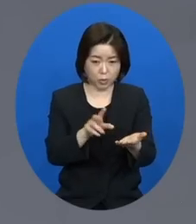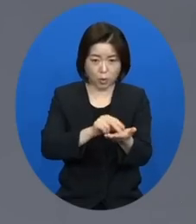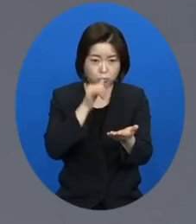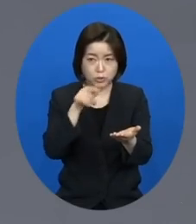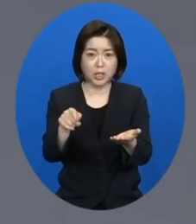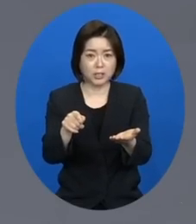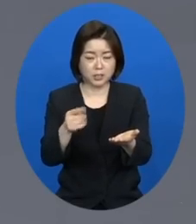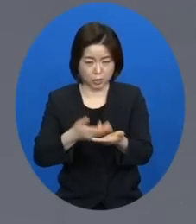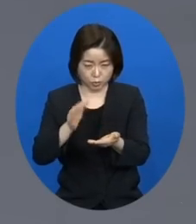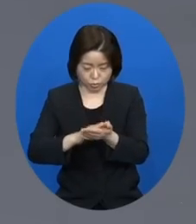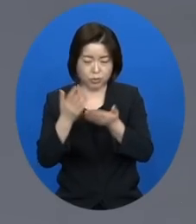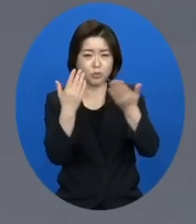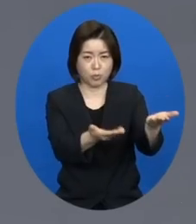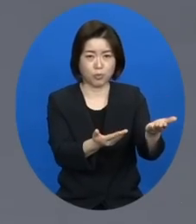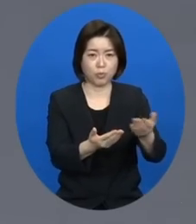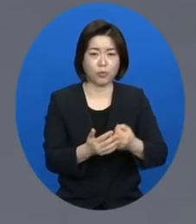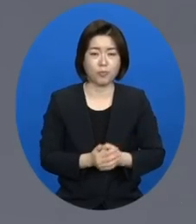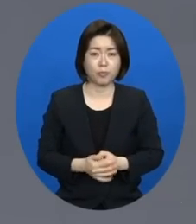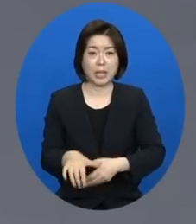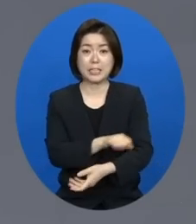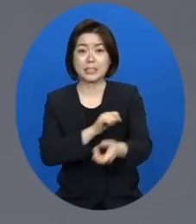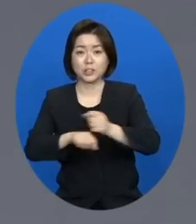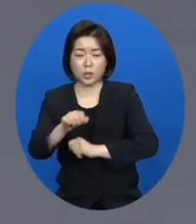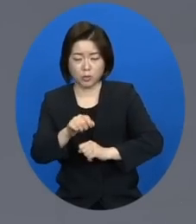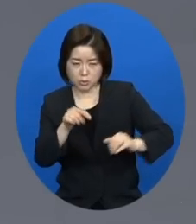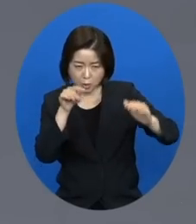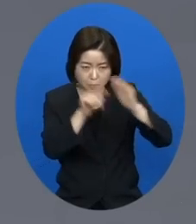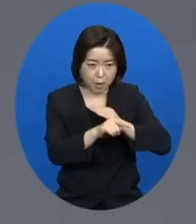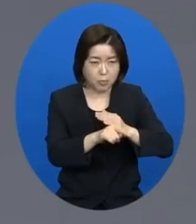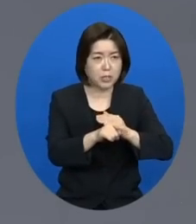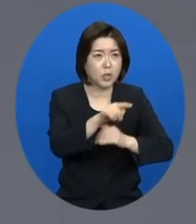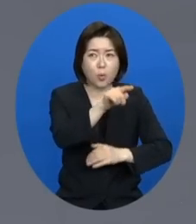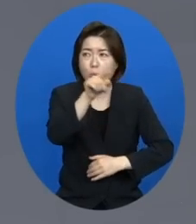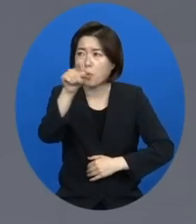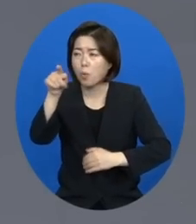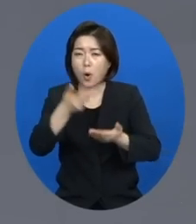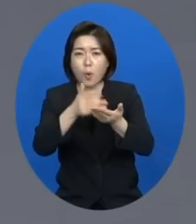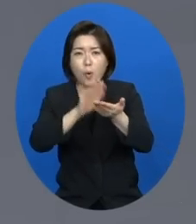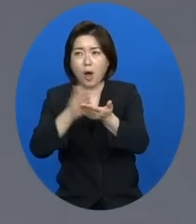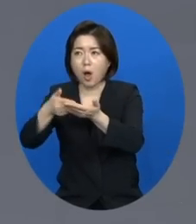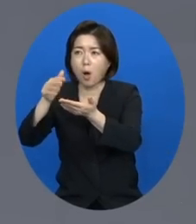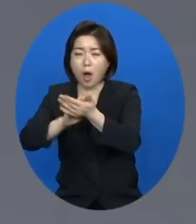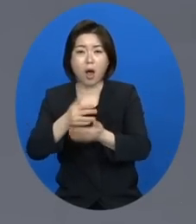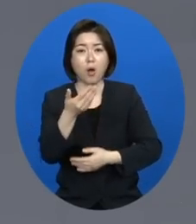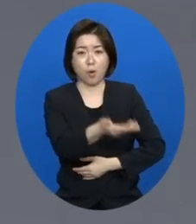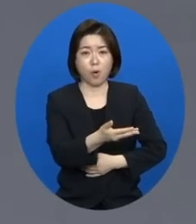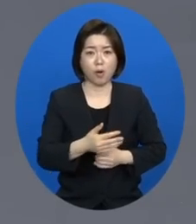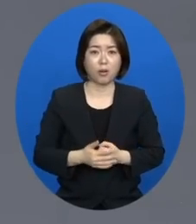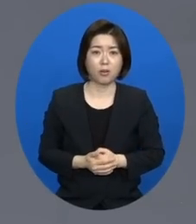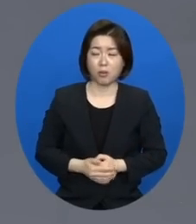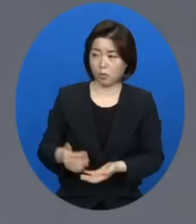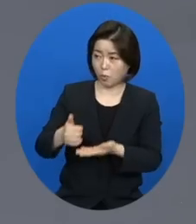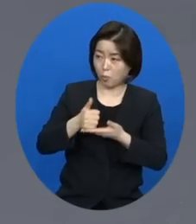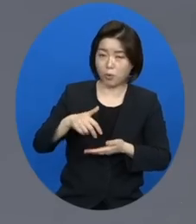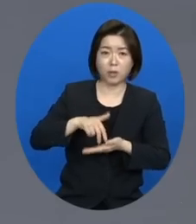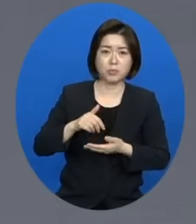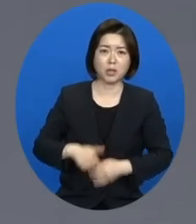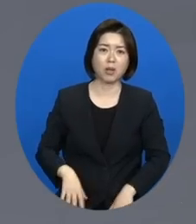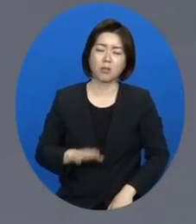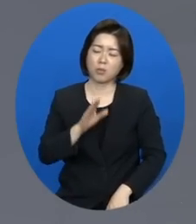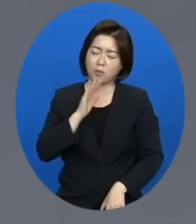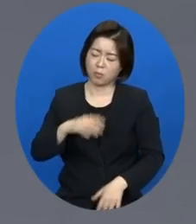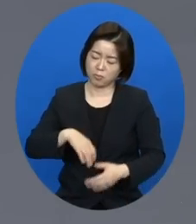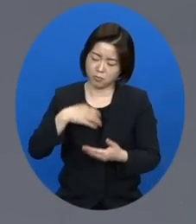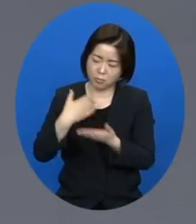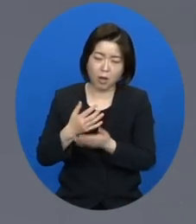것 같은데 저희가 수리해 드리겠습니다. 적극적으로 찾아가서 하자 보수를 해주는 거예요. 그러니까 고객의 입장에서는 얼마나